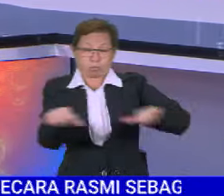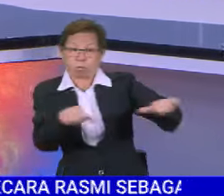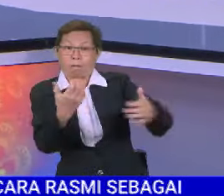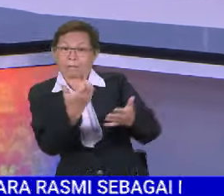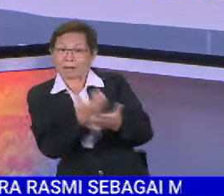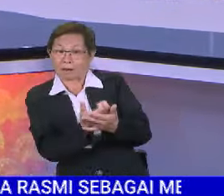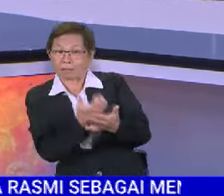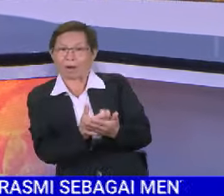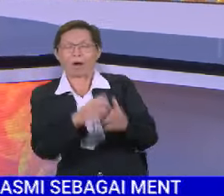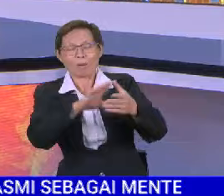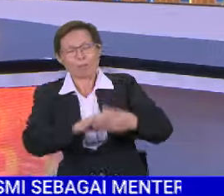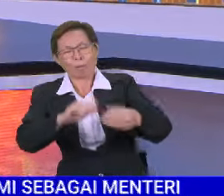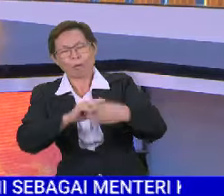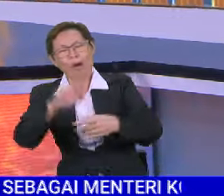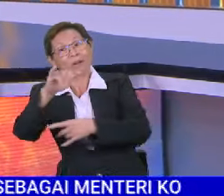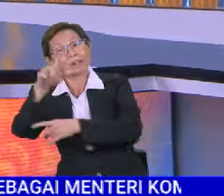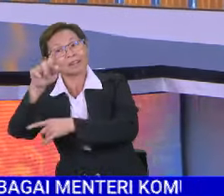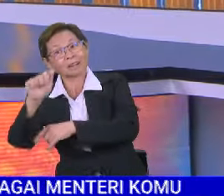butirannya bersama